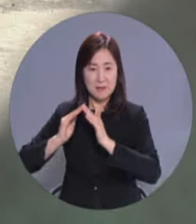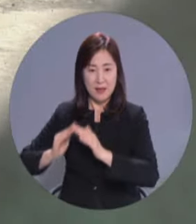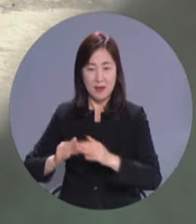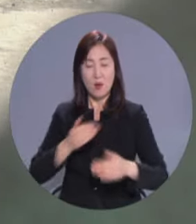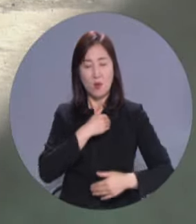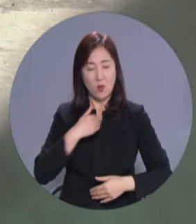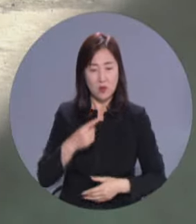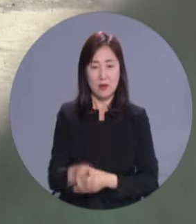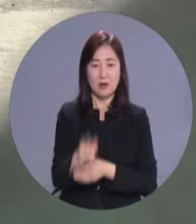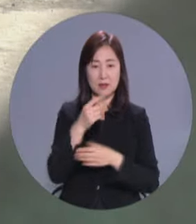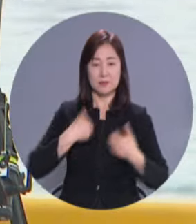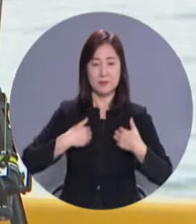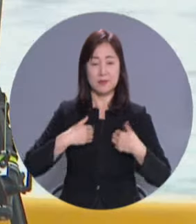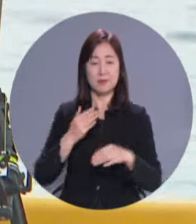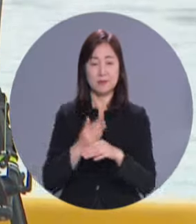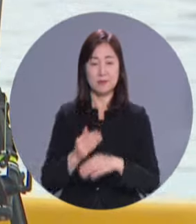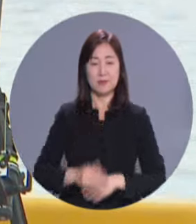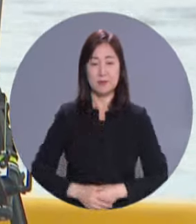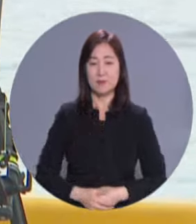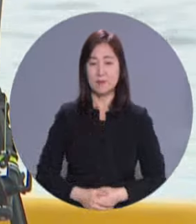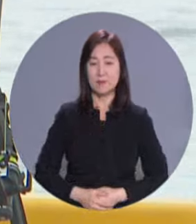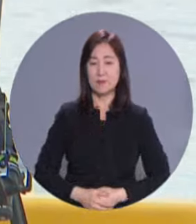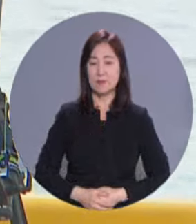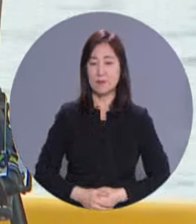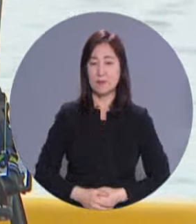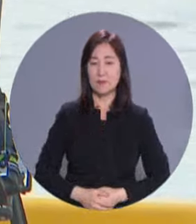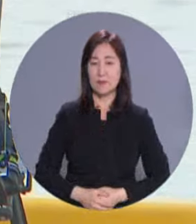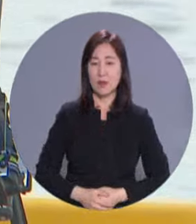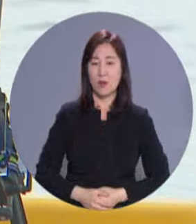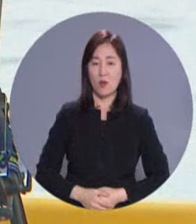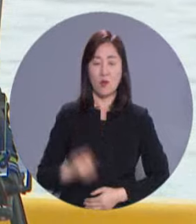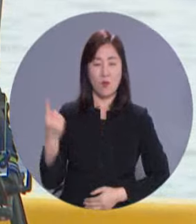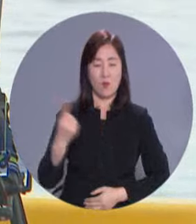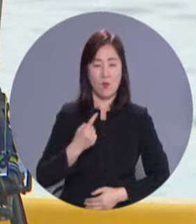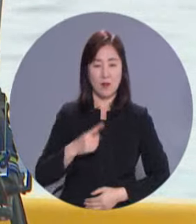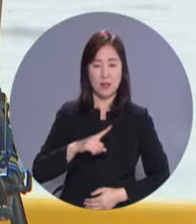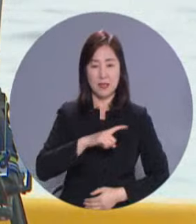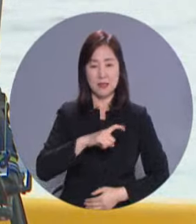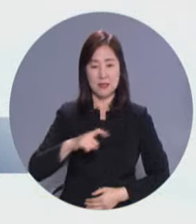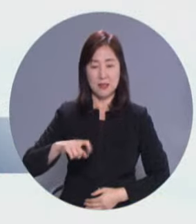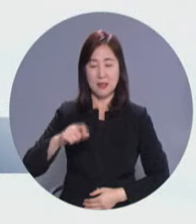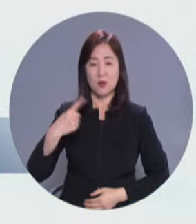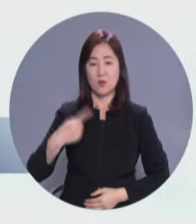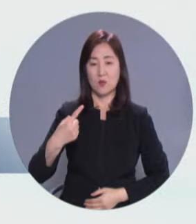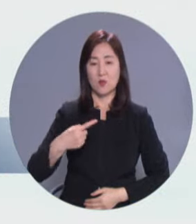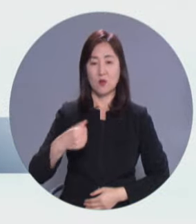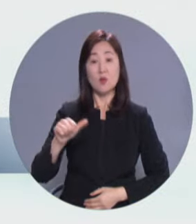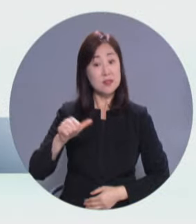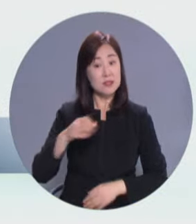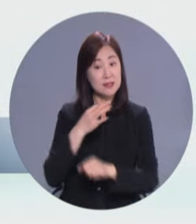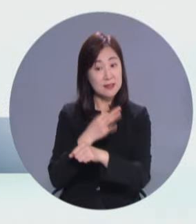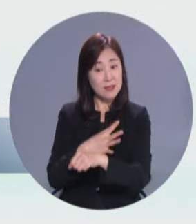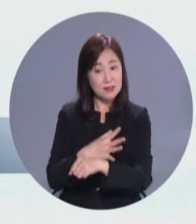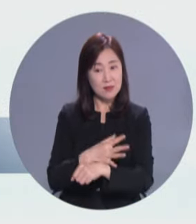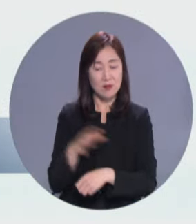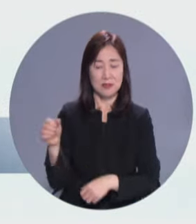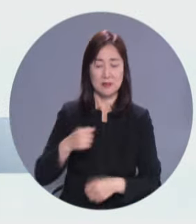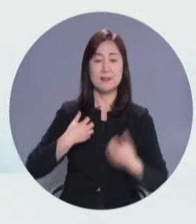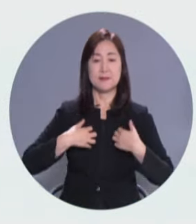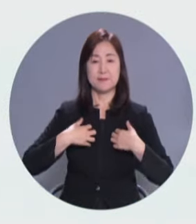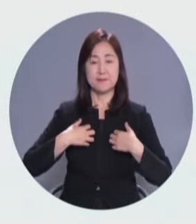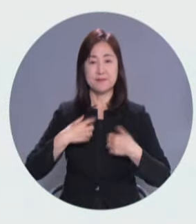낚시를 즐깁니다 나가지고이 지렁이 이렇게 한 5천짜리 한나 사가지고